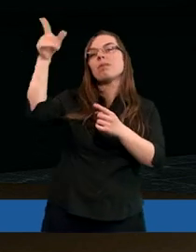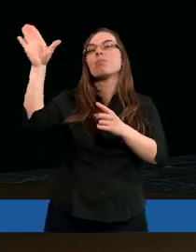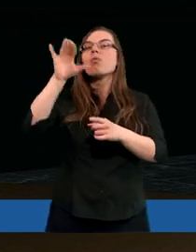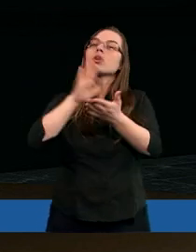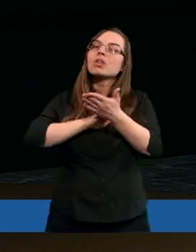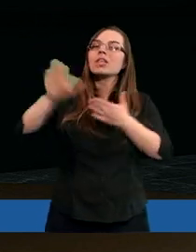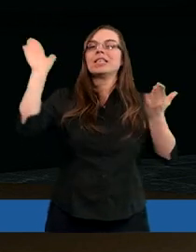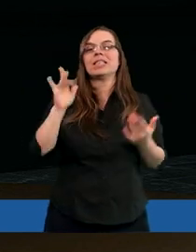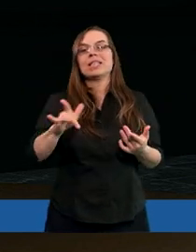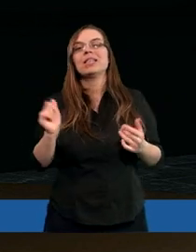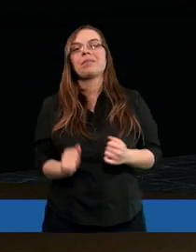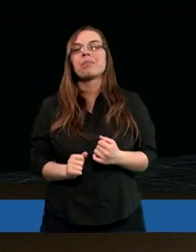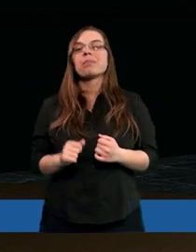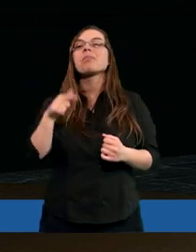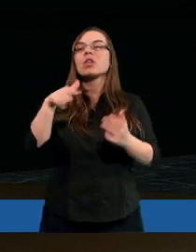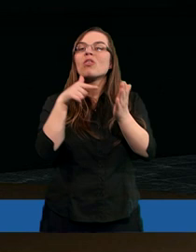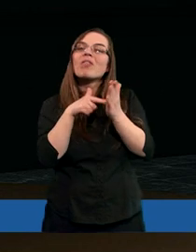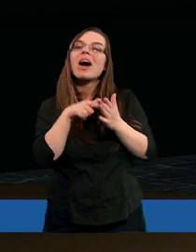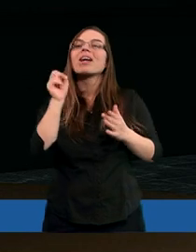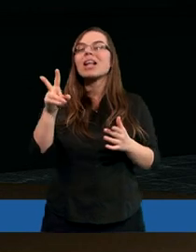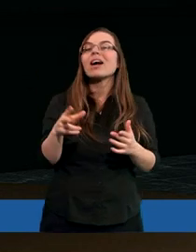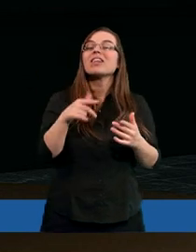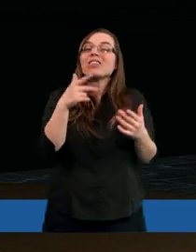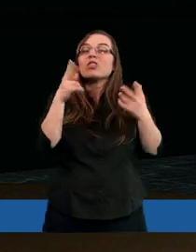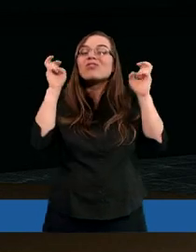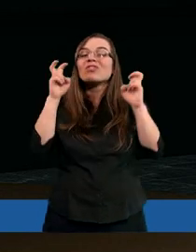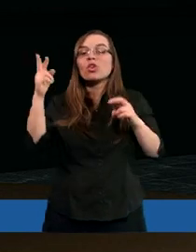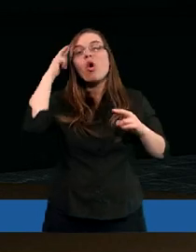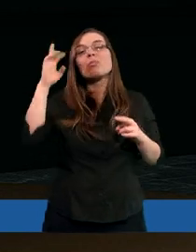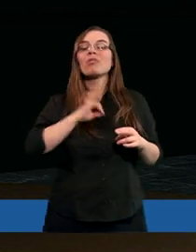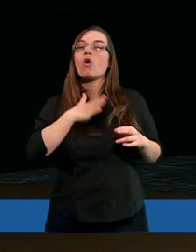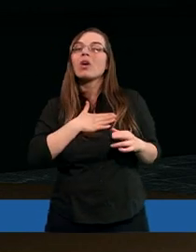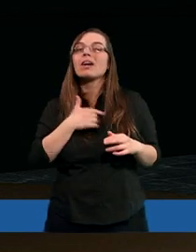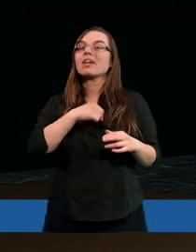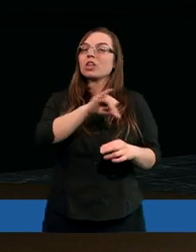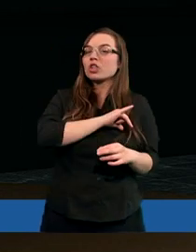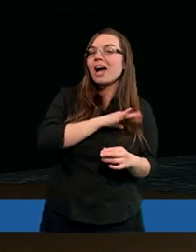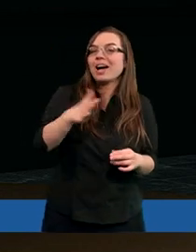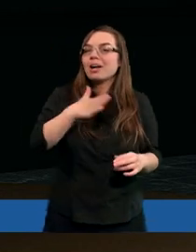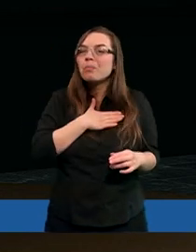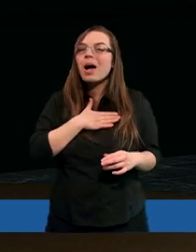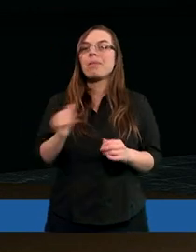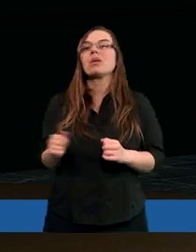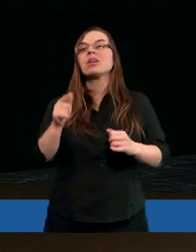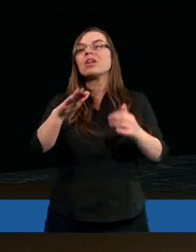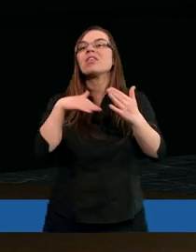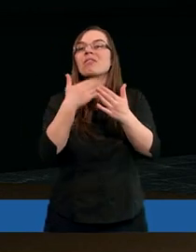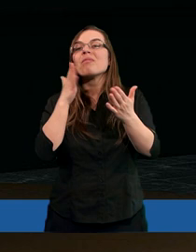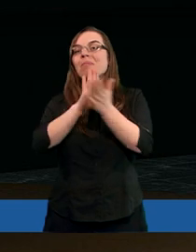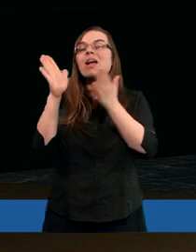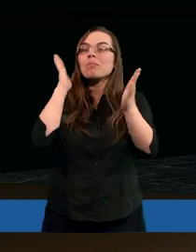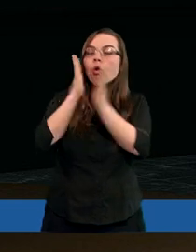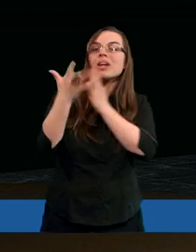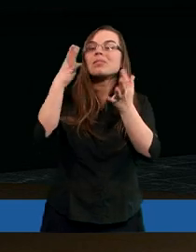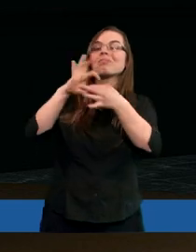każdy człowiek, który przychodzi przed Bogiem, przede wszystkim właśnie też widzi swoją grzeszność. I wyraźnie właśnie przez to pokazał, jakby Piotr wyznał bezpośrednio, że on jest